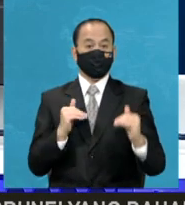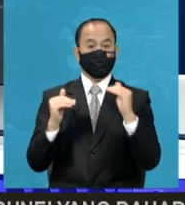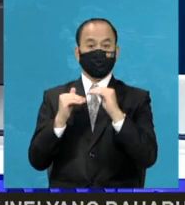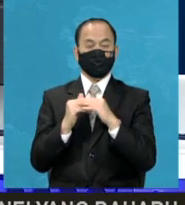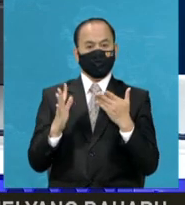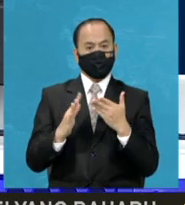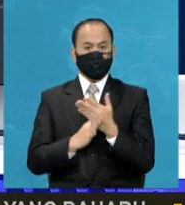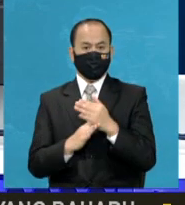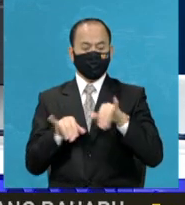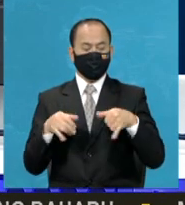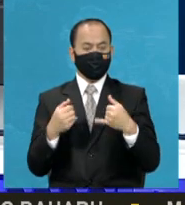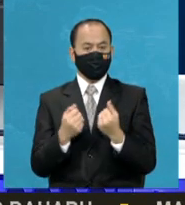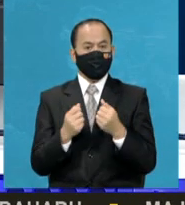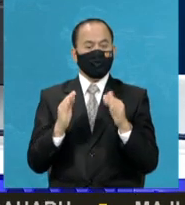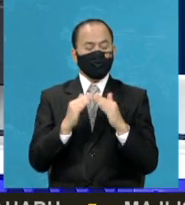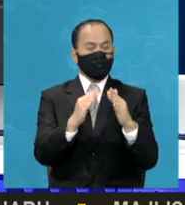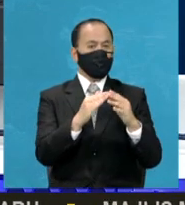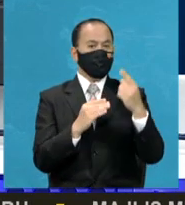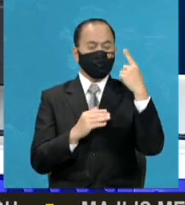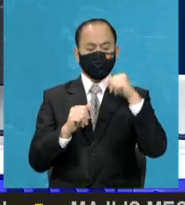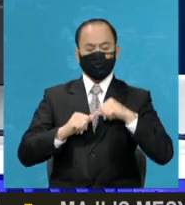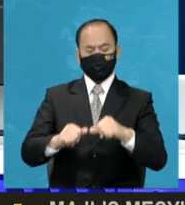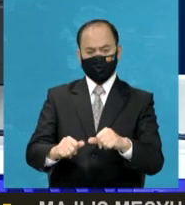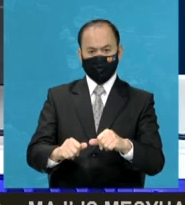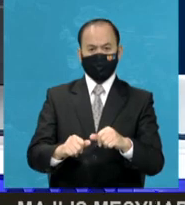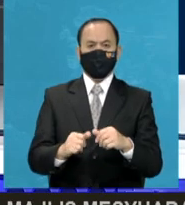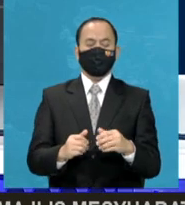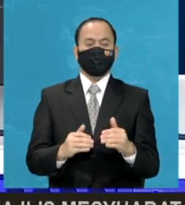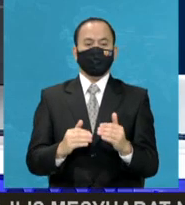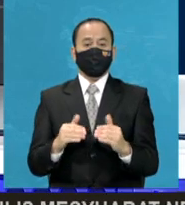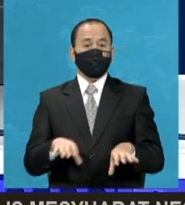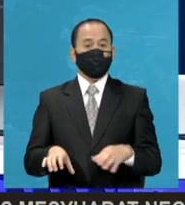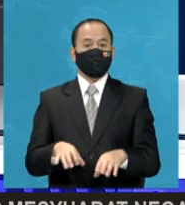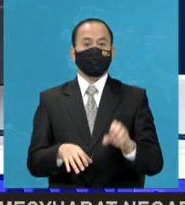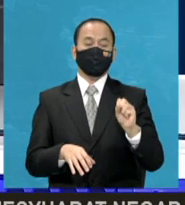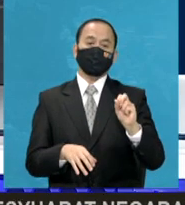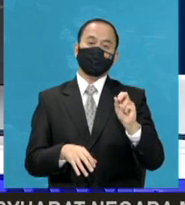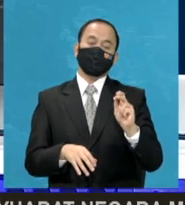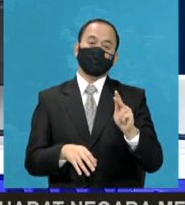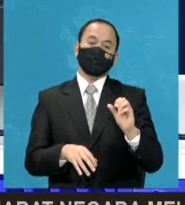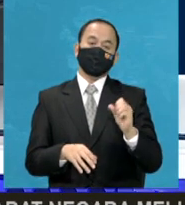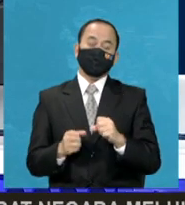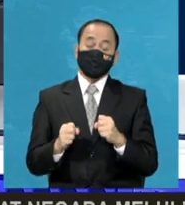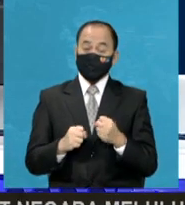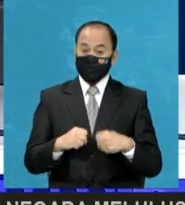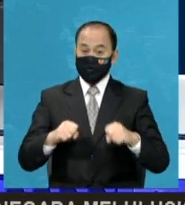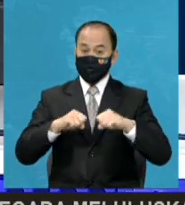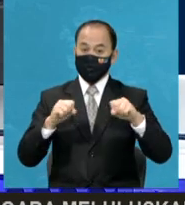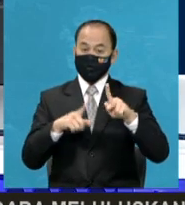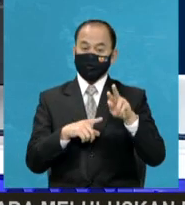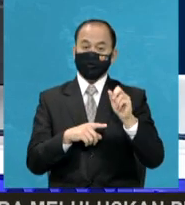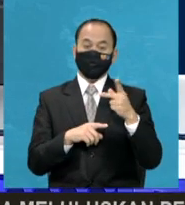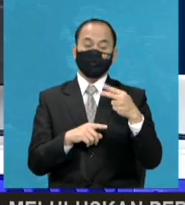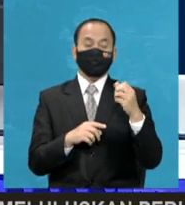jabatan kemajuan Perumahan akan terus melaksanakan skim perubahan negara untuk rakyat dalam rancangan kemajuan